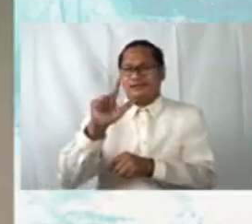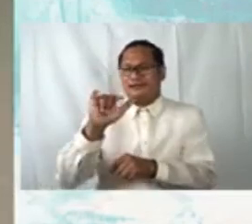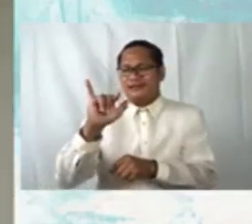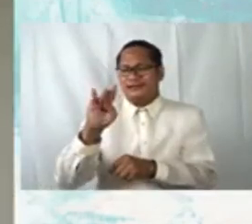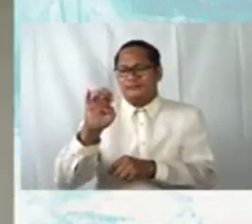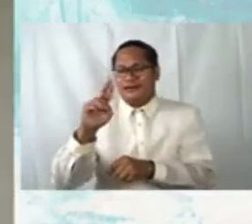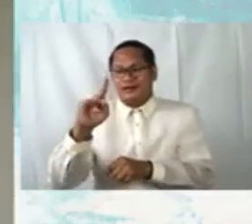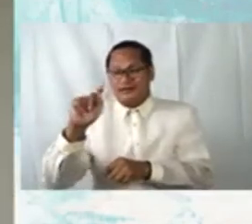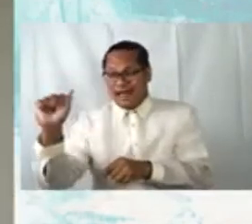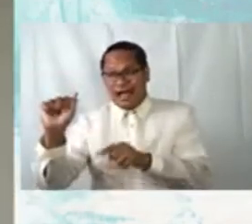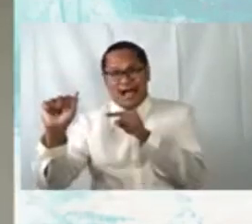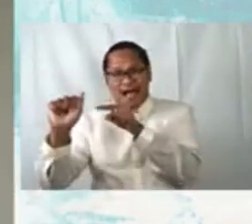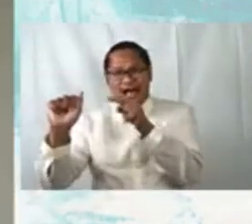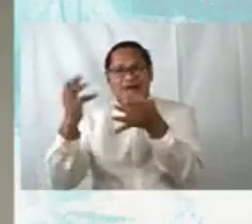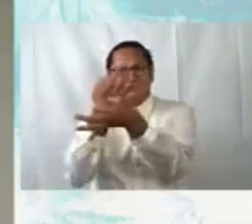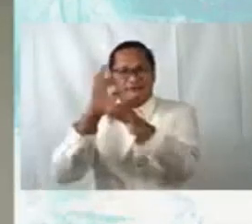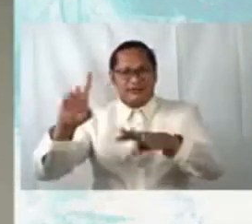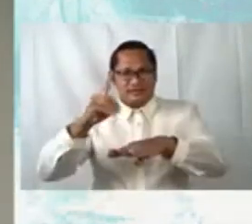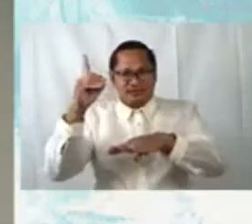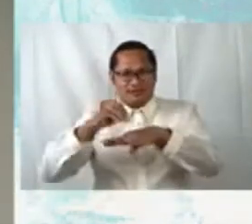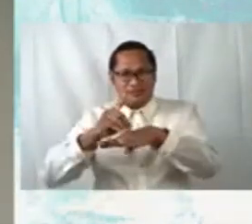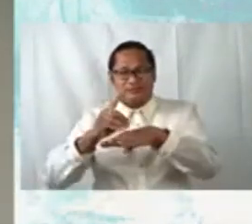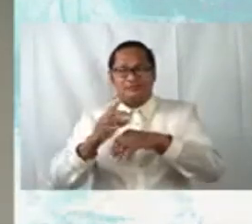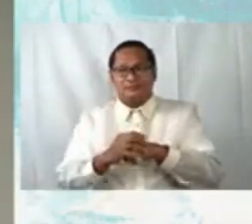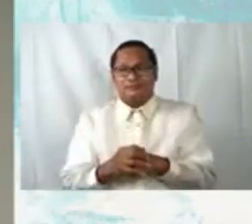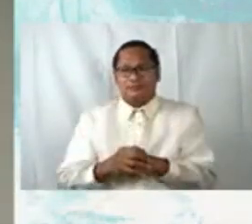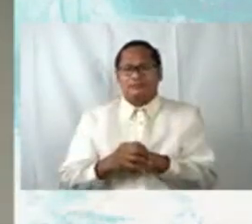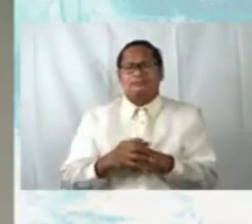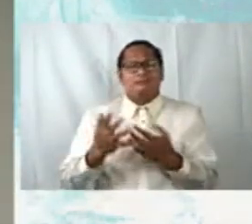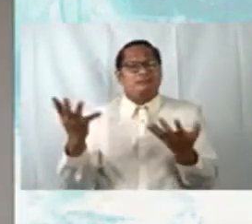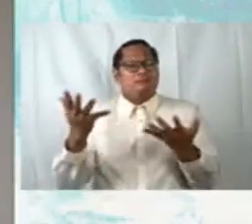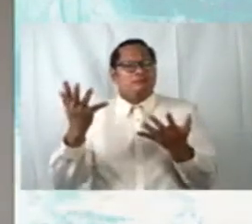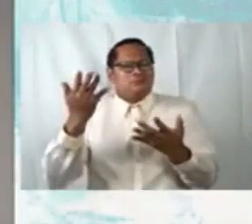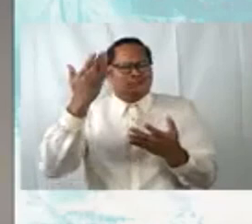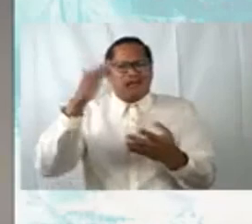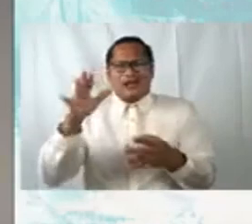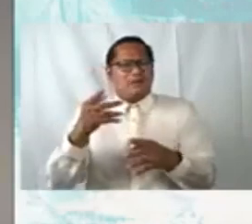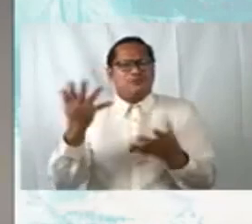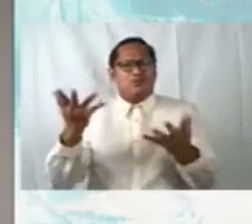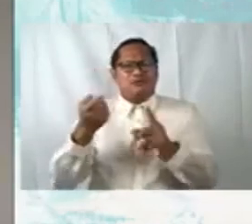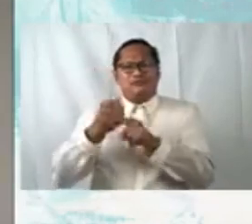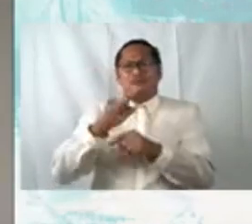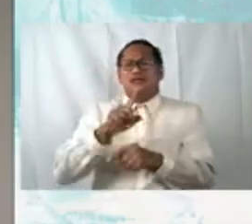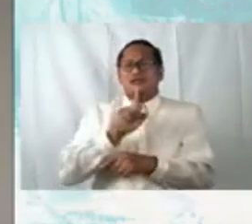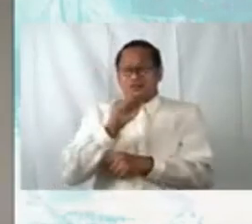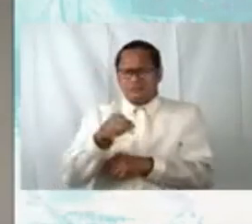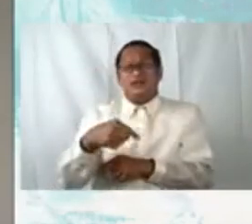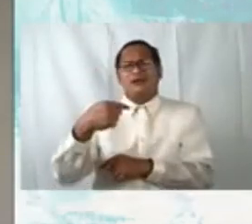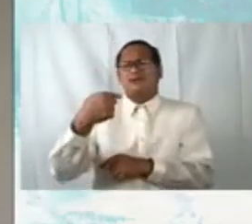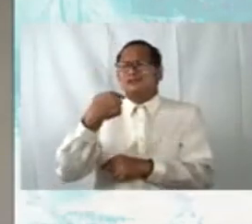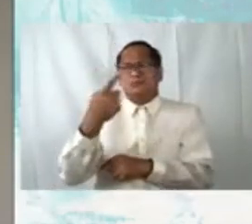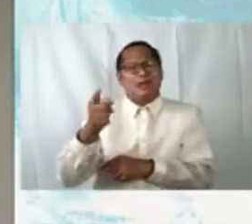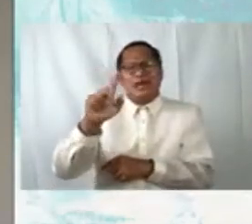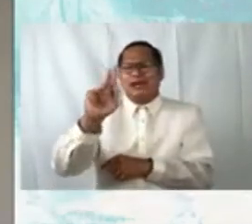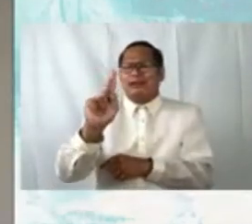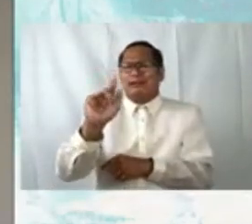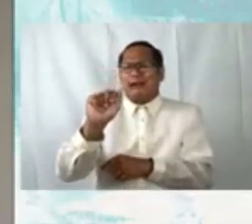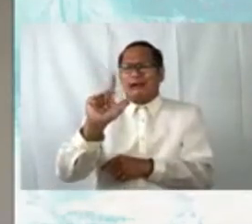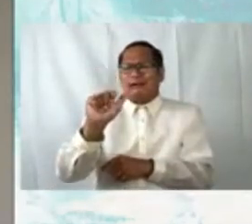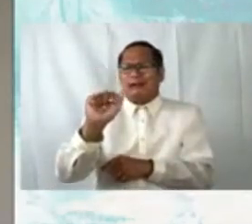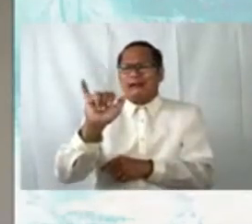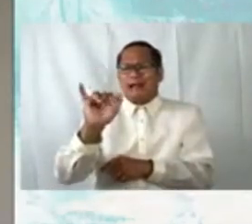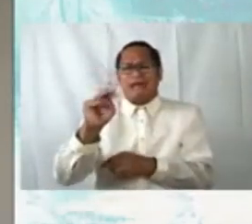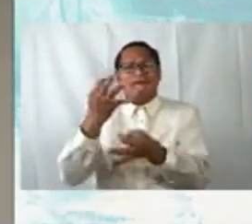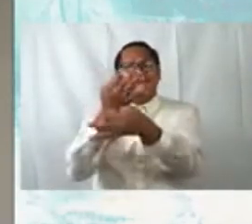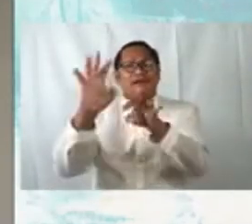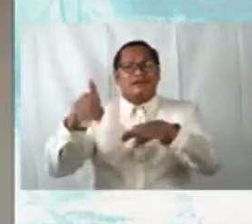freedom. Ang hindi alam saan galing yung salitang yun. Basta sinabi niya, kalayaan daw yun. At ito'y ginamit ni